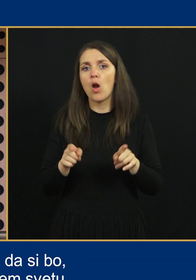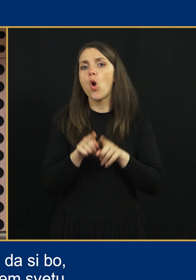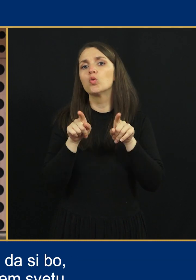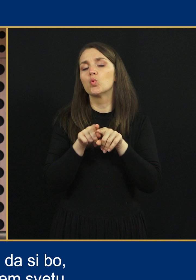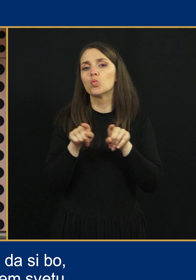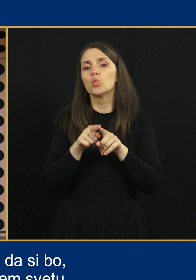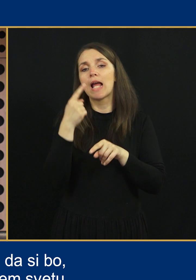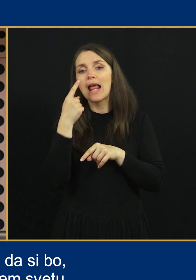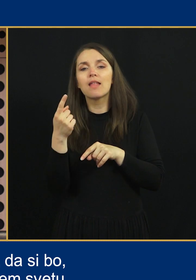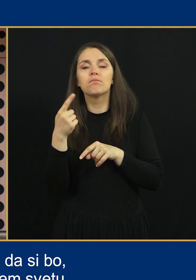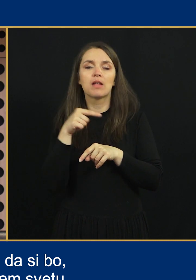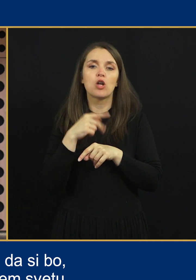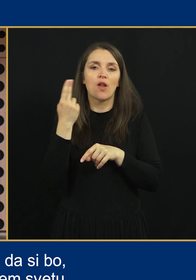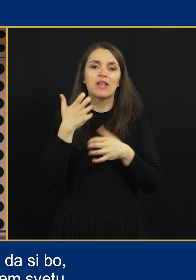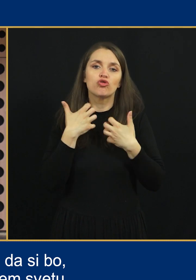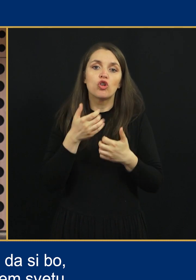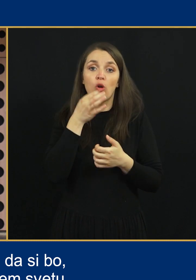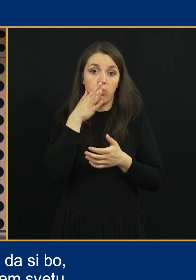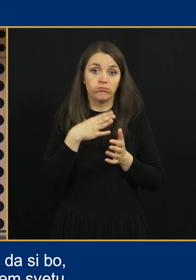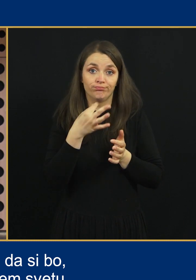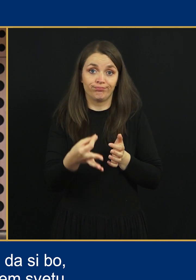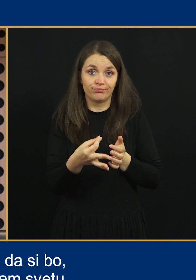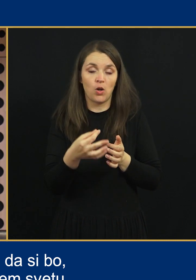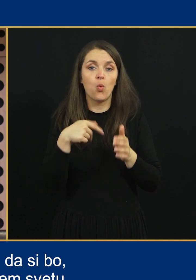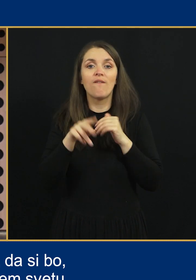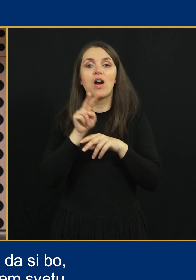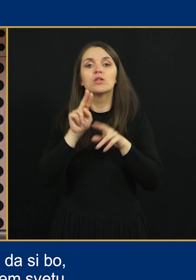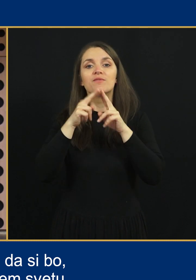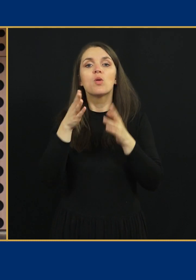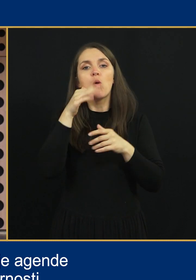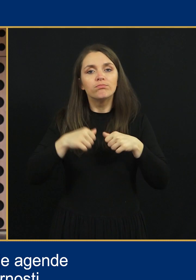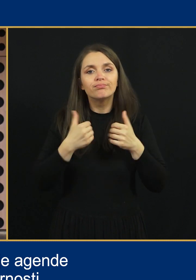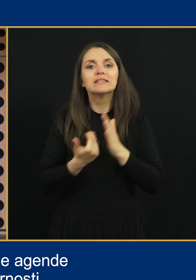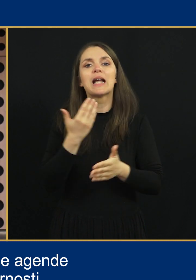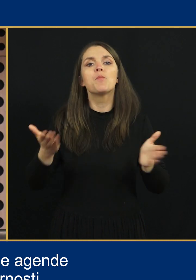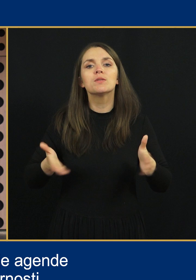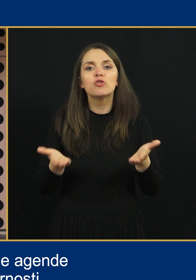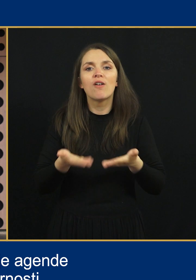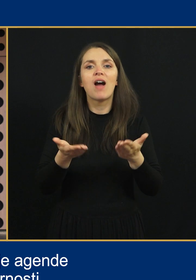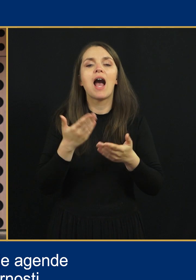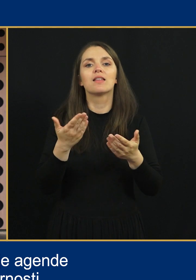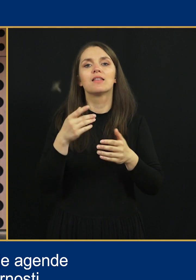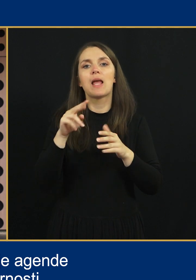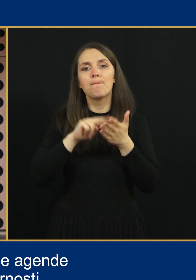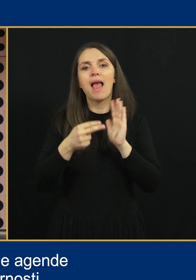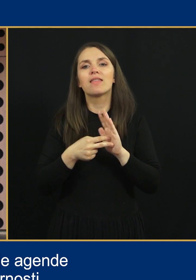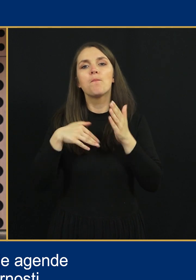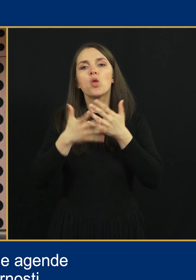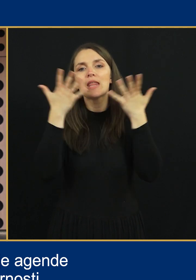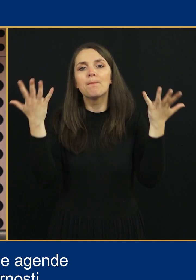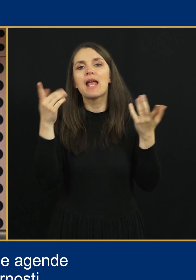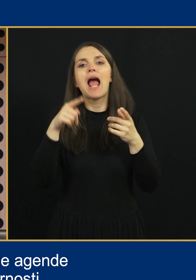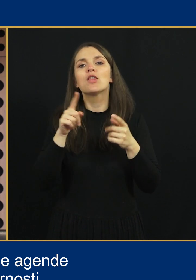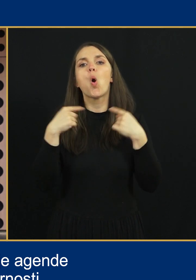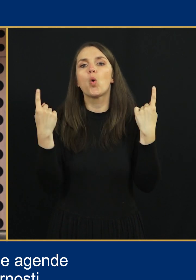Kot tudi o nameri Slovenije, da si bo, če bo izvoljena, v Varnostnem svetu prizadevala za pospeševanje agende